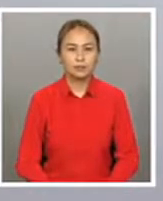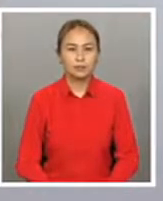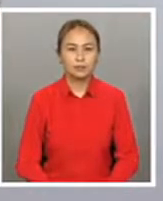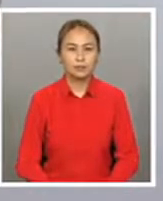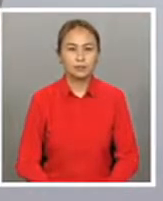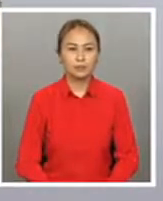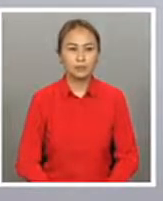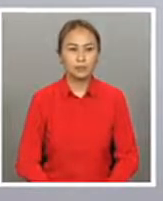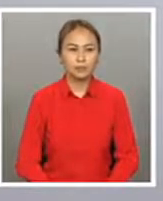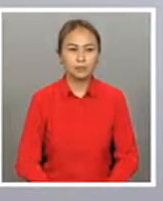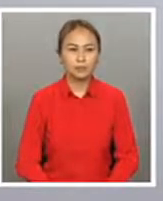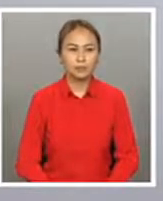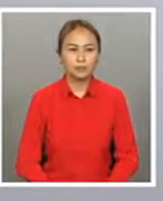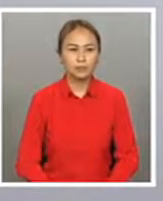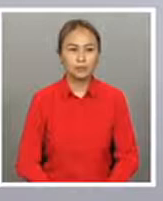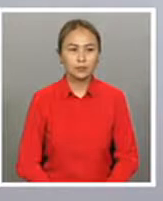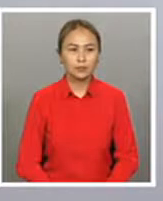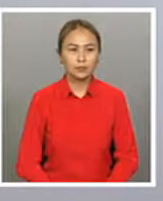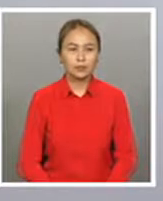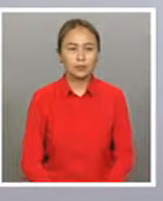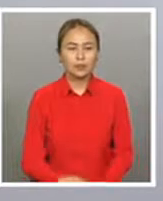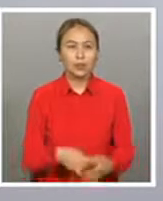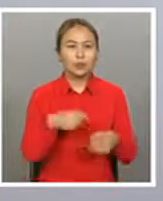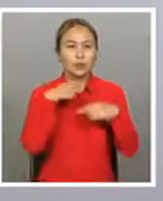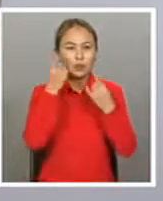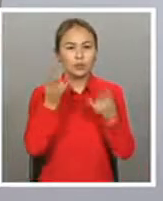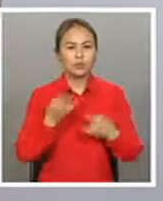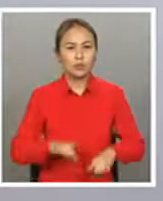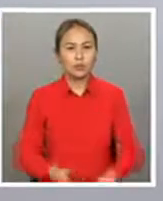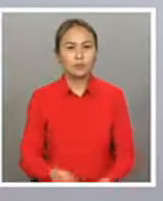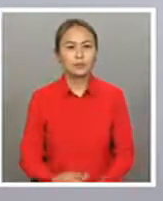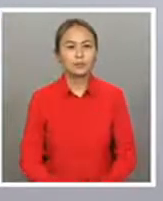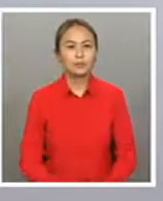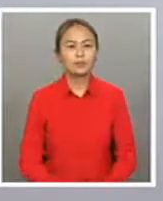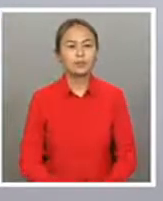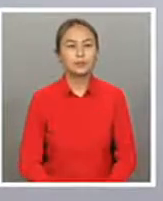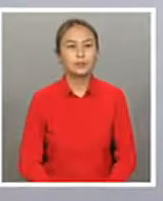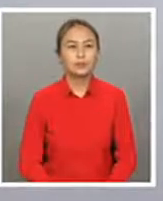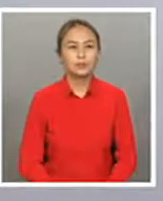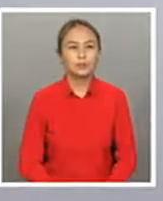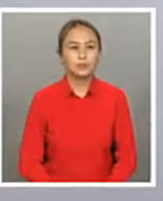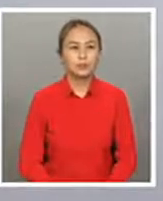1845 шығады. Яғни, Абай атамыздың туған жылы.